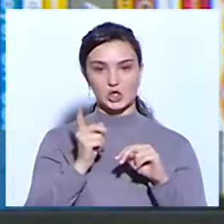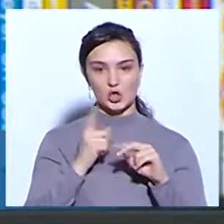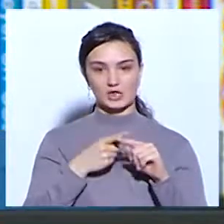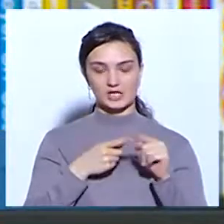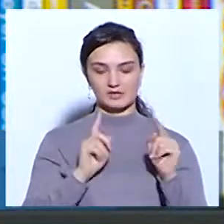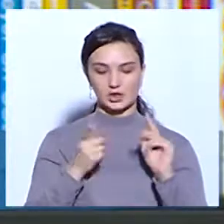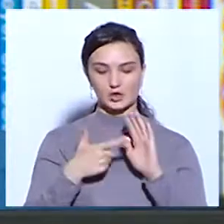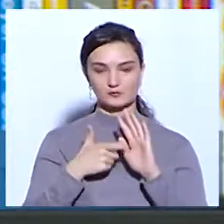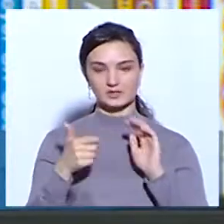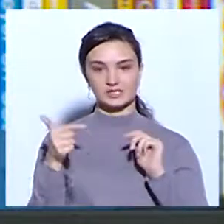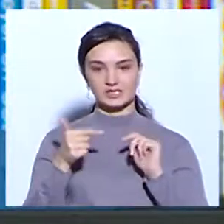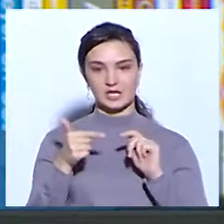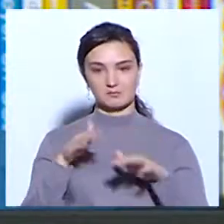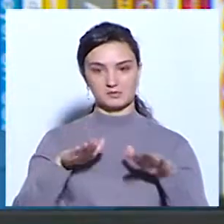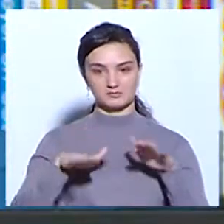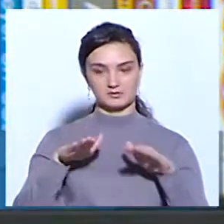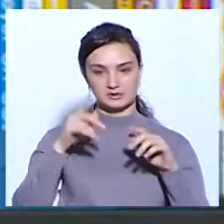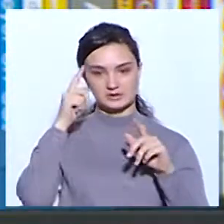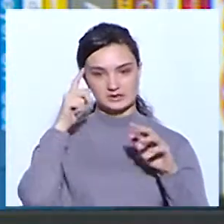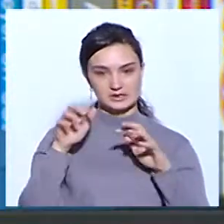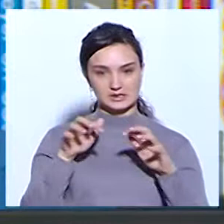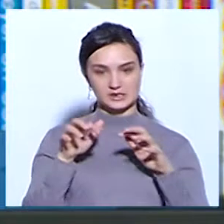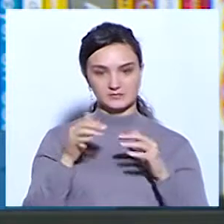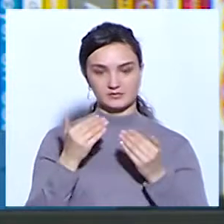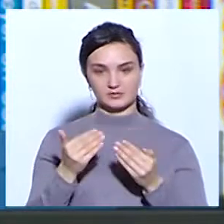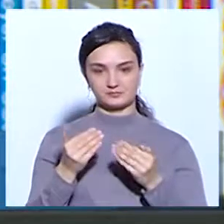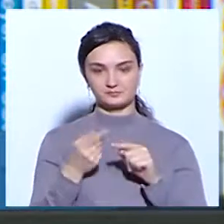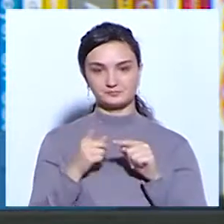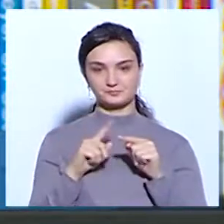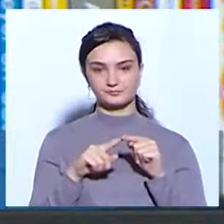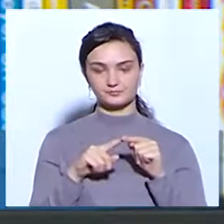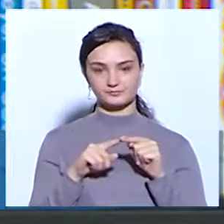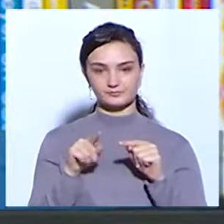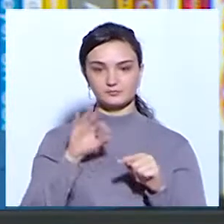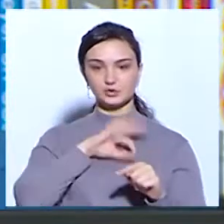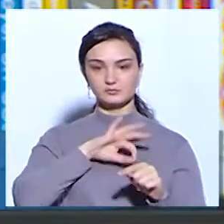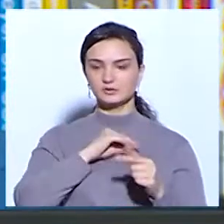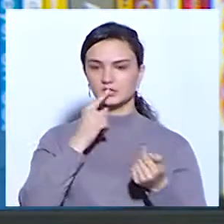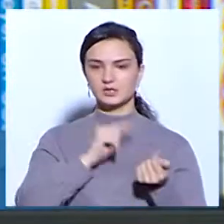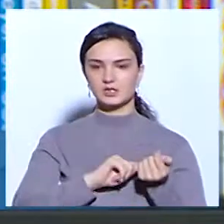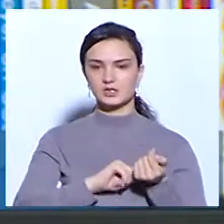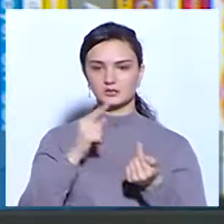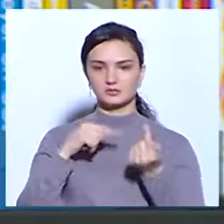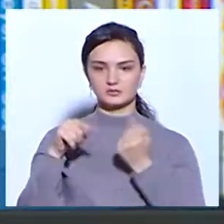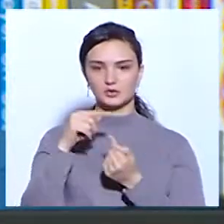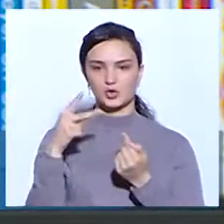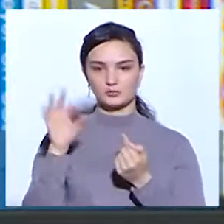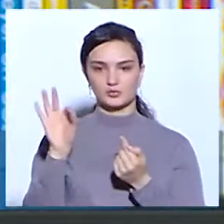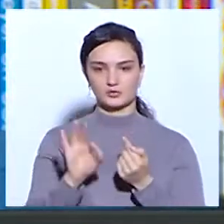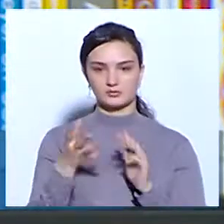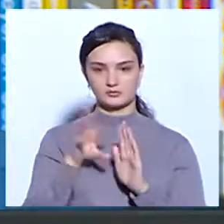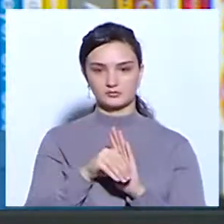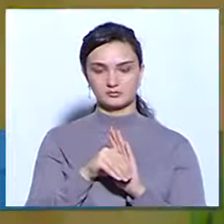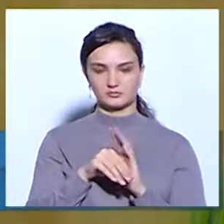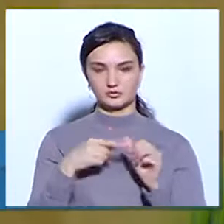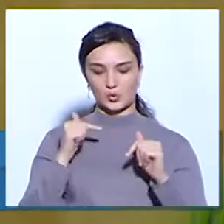კილო 700 გრამის კილოგრამის ქონე სტრუქტურა მოიხმარს სისხლის მიმოქცევის 20%.